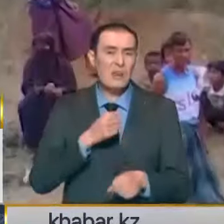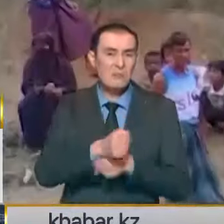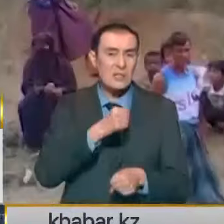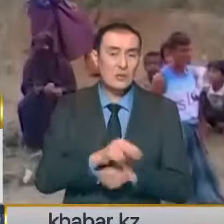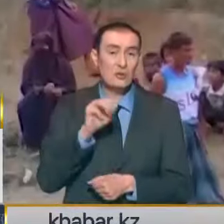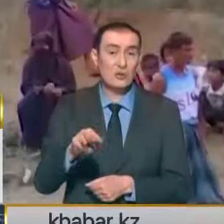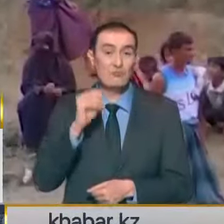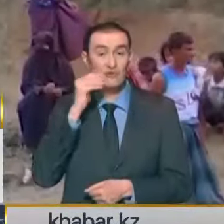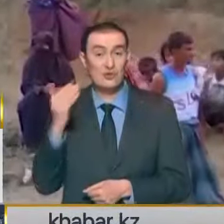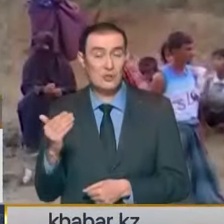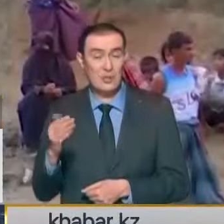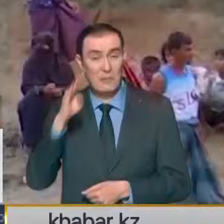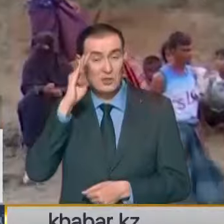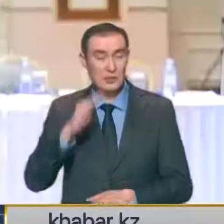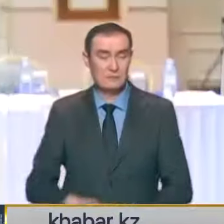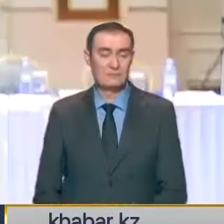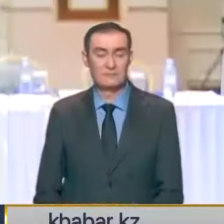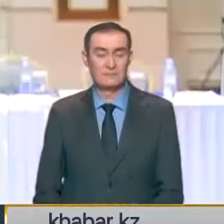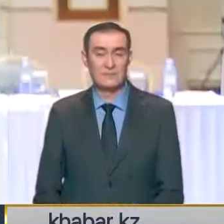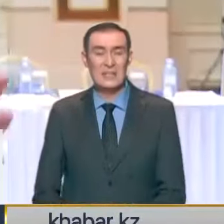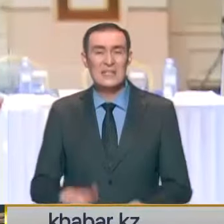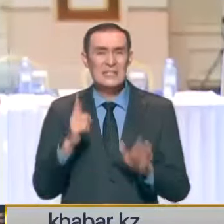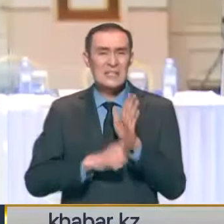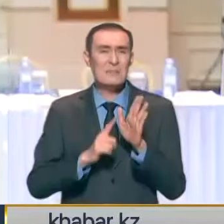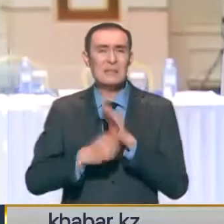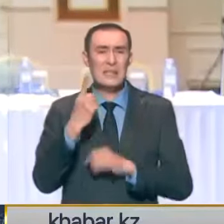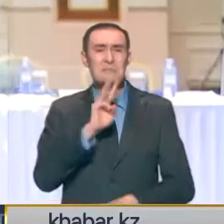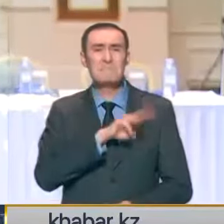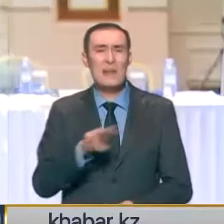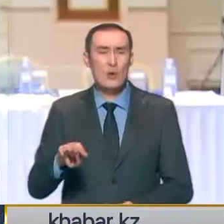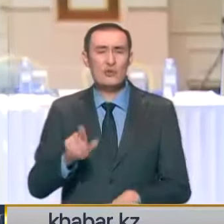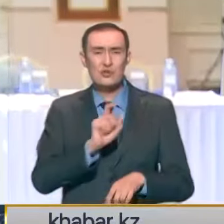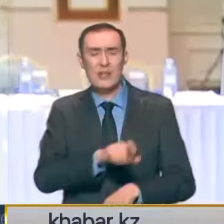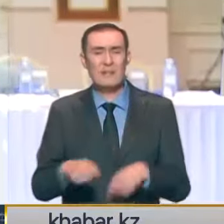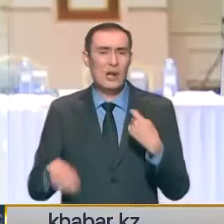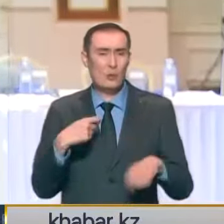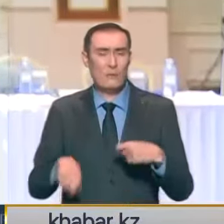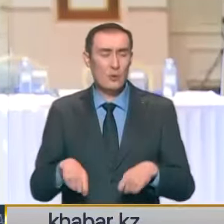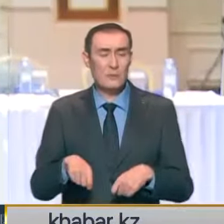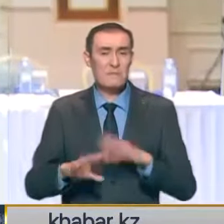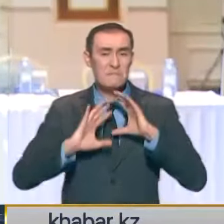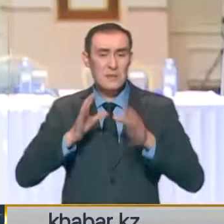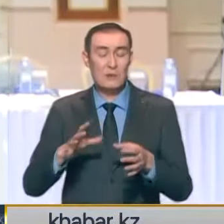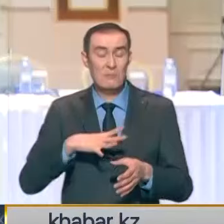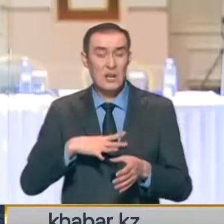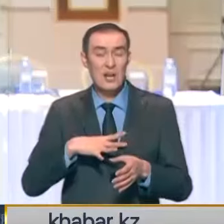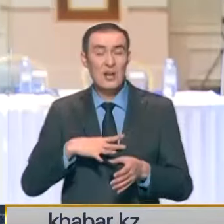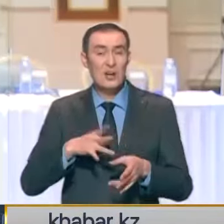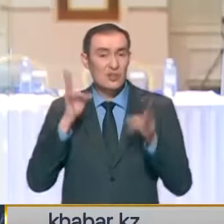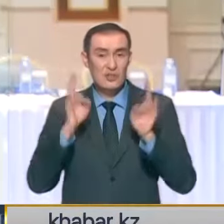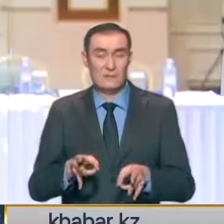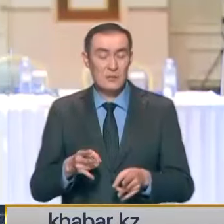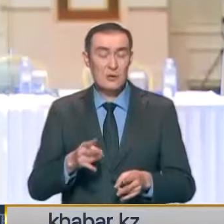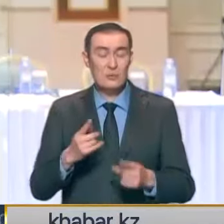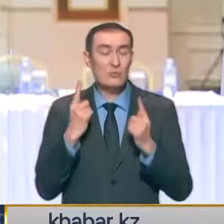насилию, чем мужчины и мальчики. 71 миллион человек в сфере торговли людьми, они же стали жертвами. Это очень